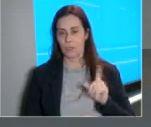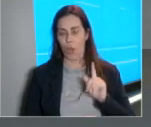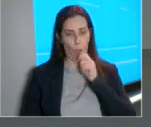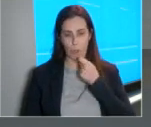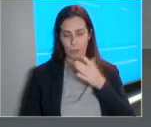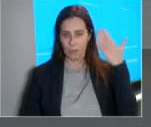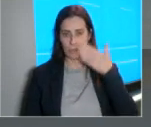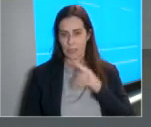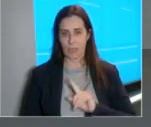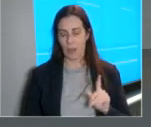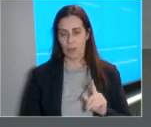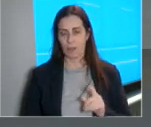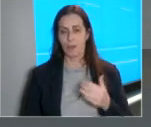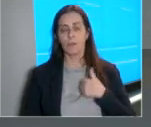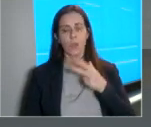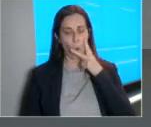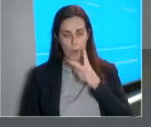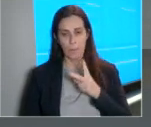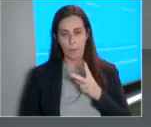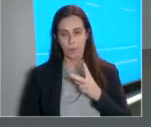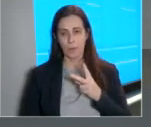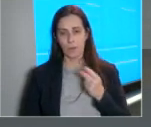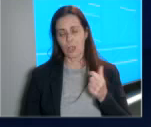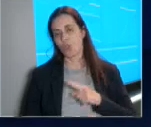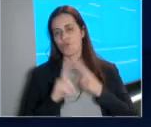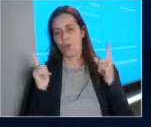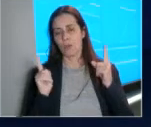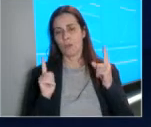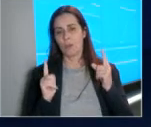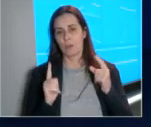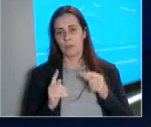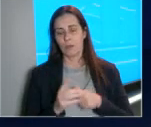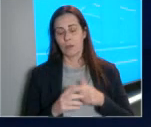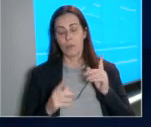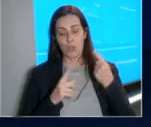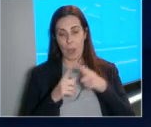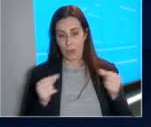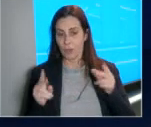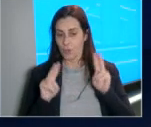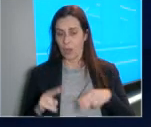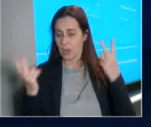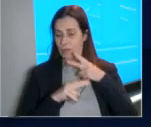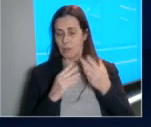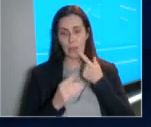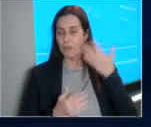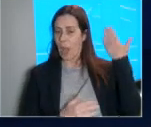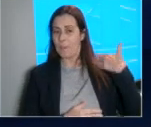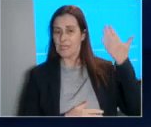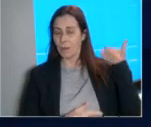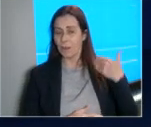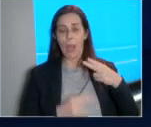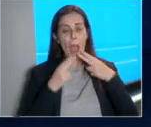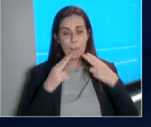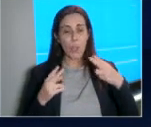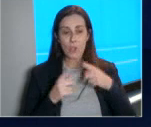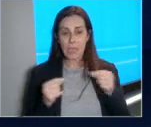המודיעין במדינת ישראל. אנחנו רואים את העניין בצורה שונה לגמרי. את העניין בעזה היה אפשר להסביר לפני המון זמן.